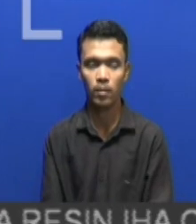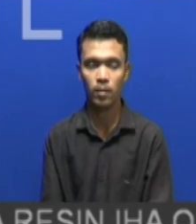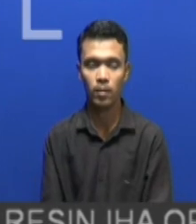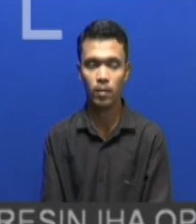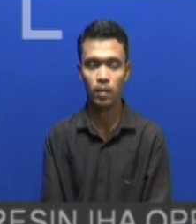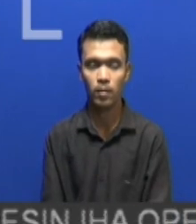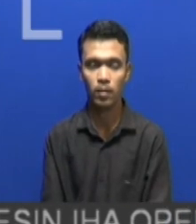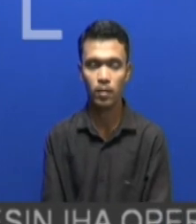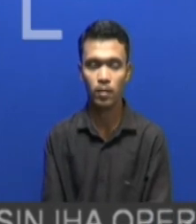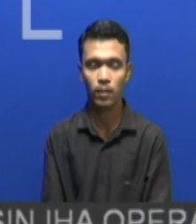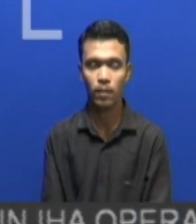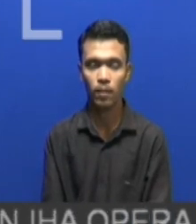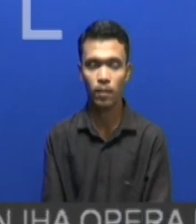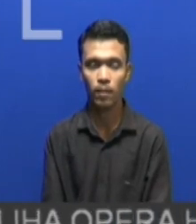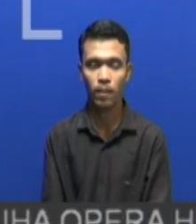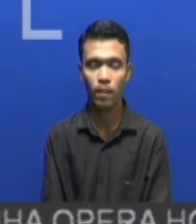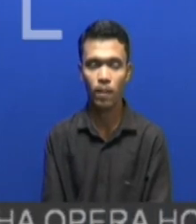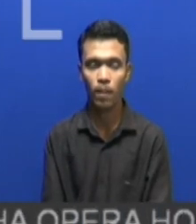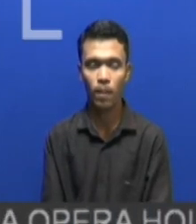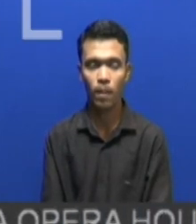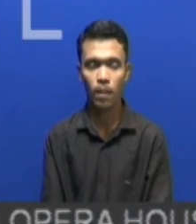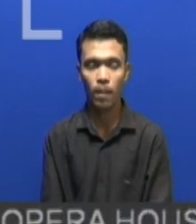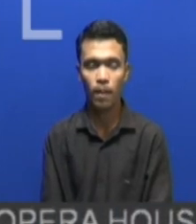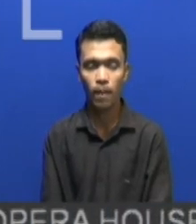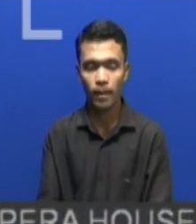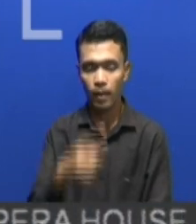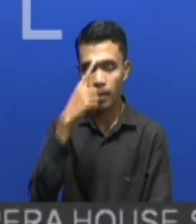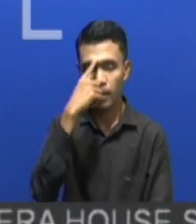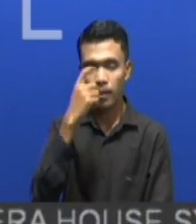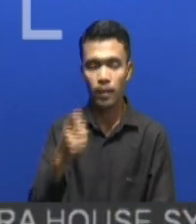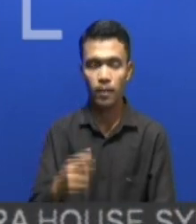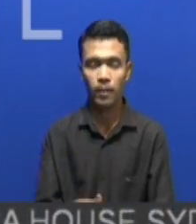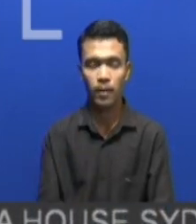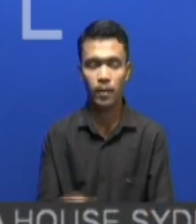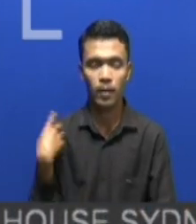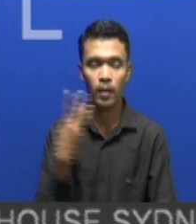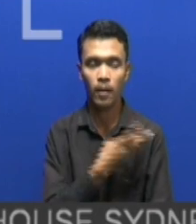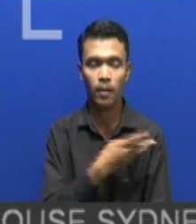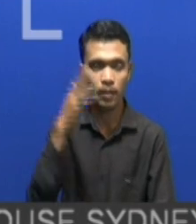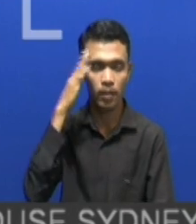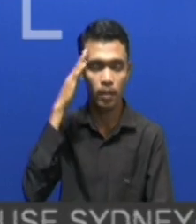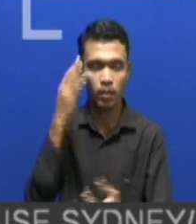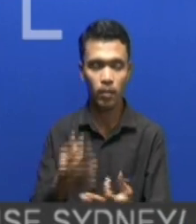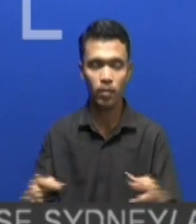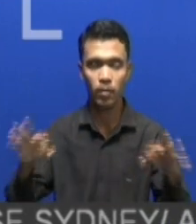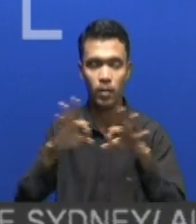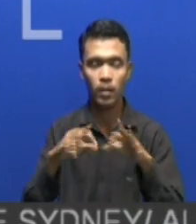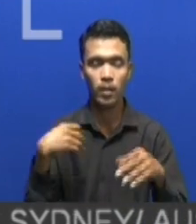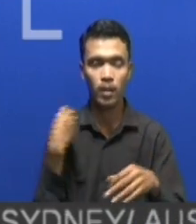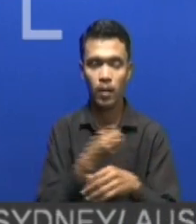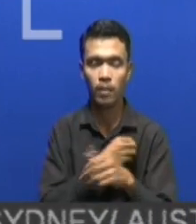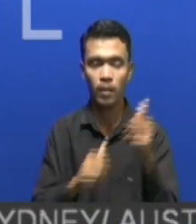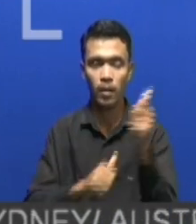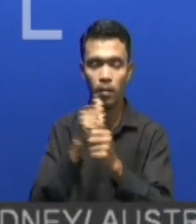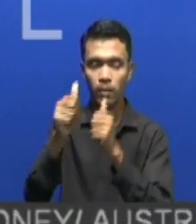dari itu di pusat ini Malaysia area Zamotas. Tapi ini maka kami ini kata importanti, kami advokasi ini atau